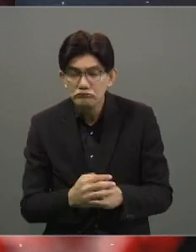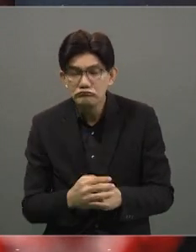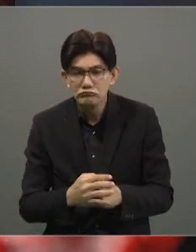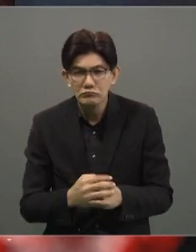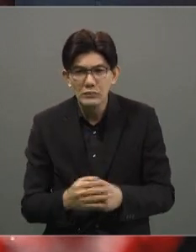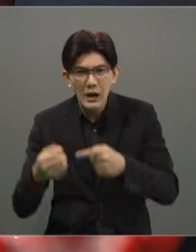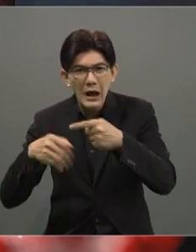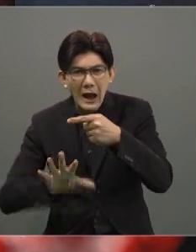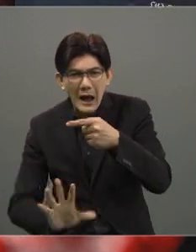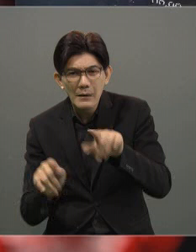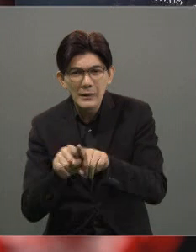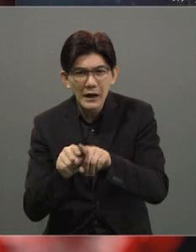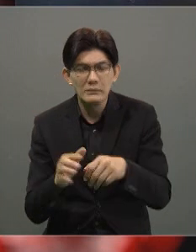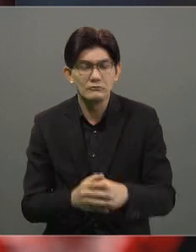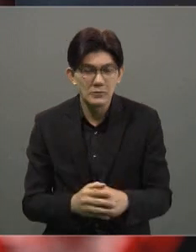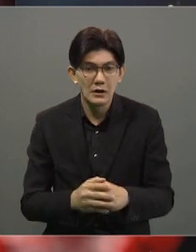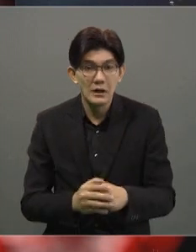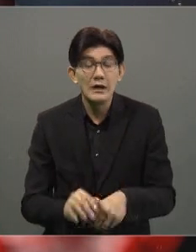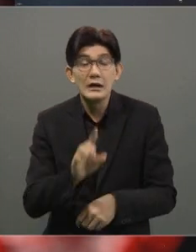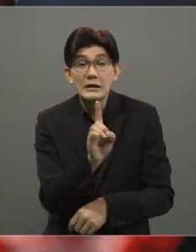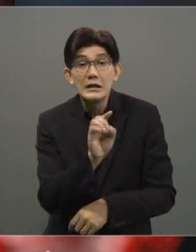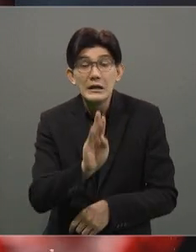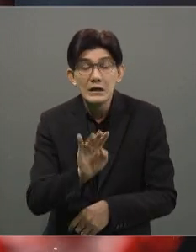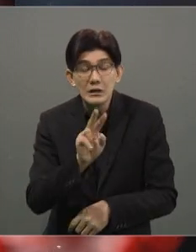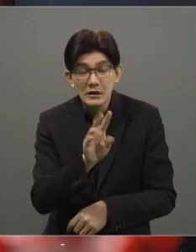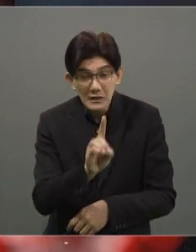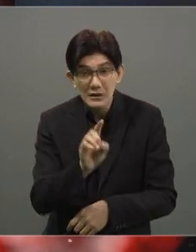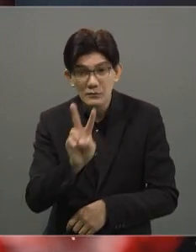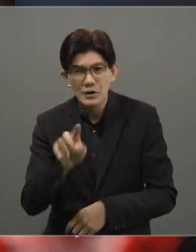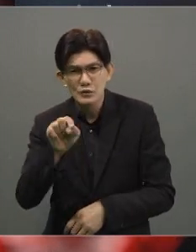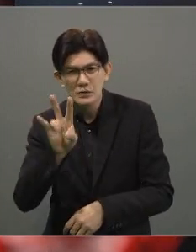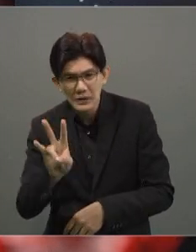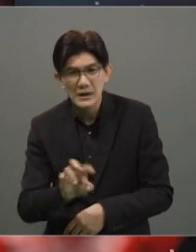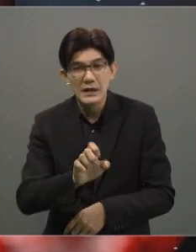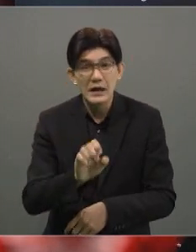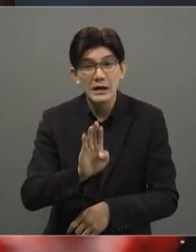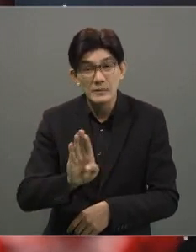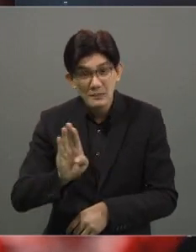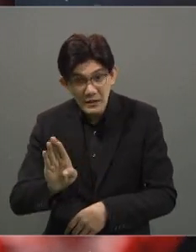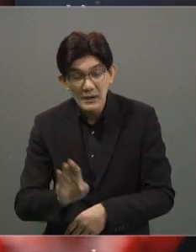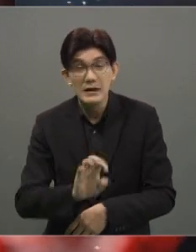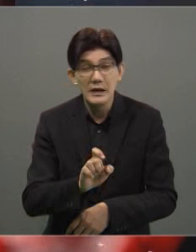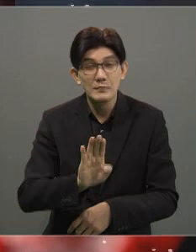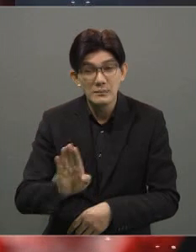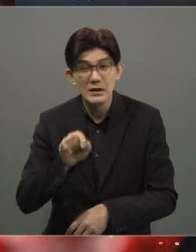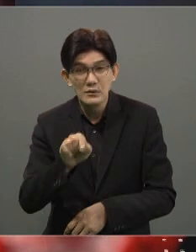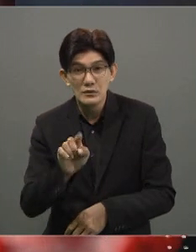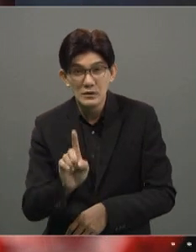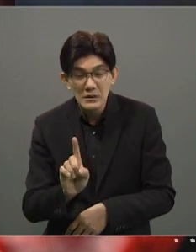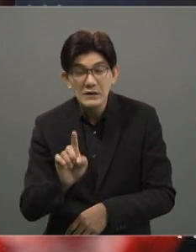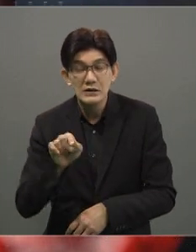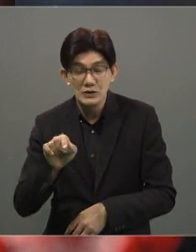ก็ 5สายพันธุ์เช่นเดียวกันก็คือฝั่งขวา dv7 xbbxbb . 1.9.1 xbb .